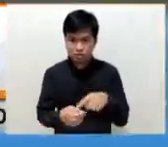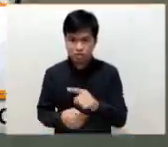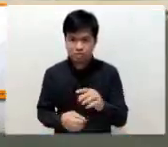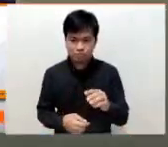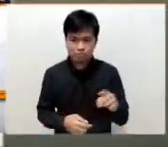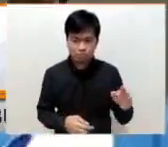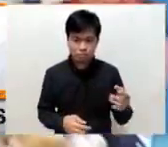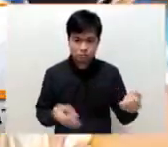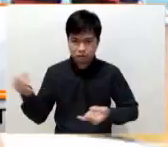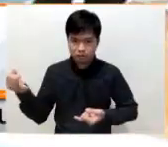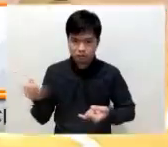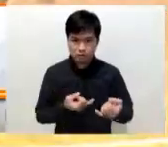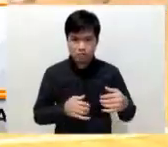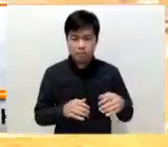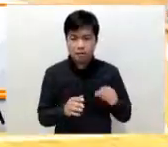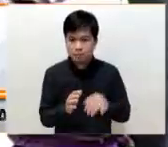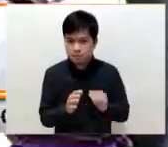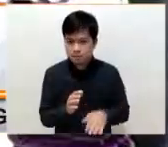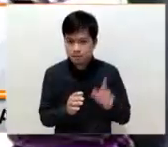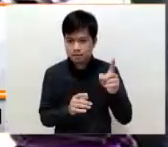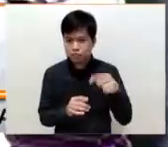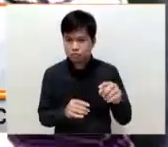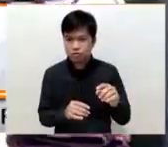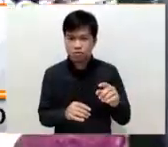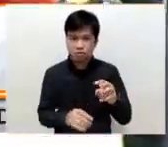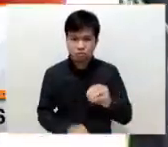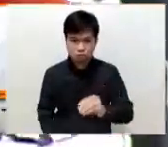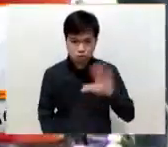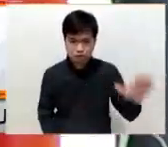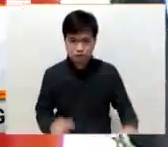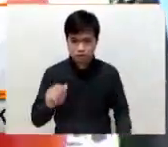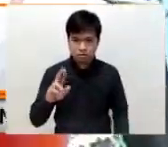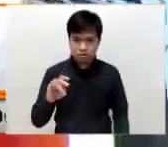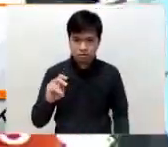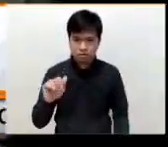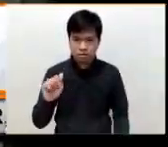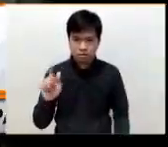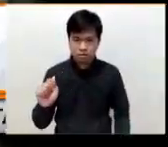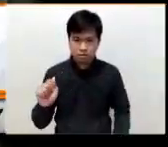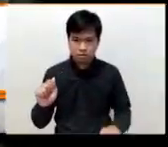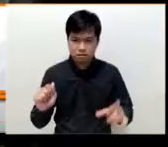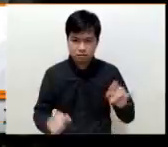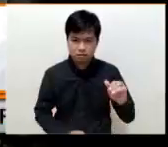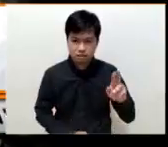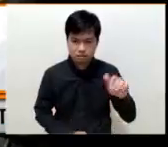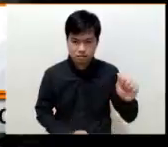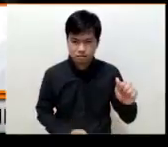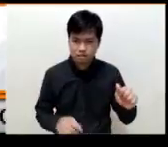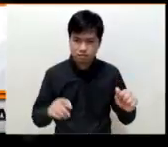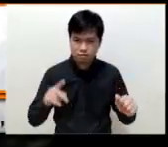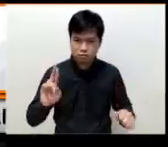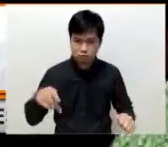maglaro sa MOA at Araneta. Kaya nakita natin nagbakbakan yung Ateneo at Letran, pati UP kontra San Beda. Sabi nga ng